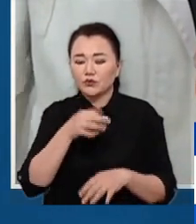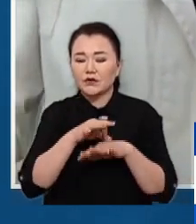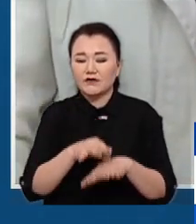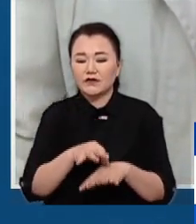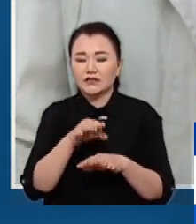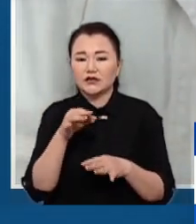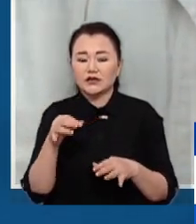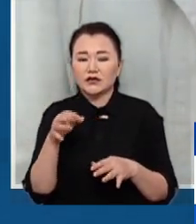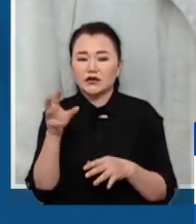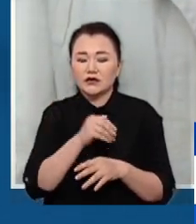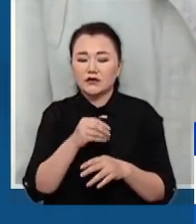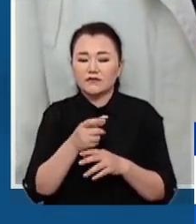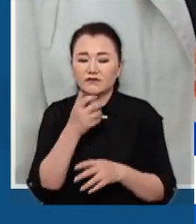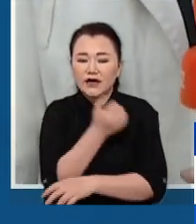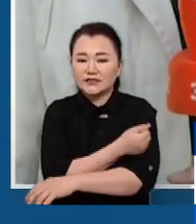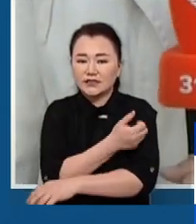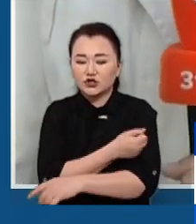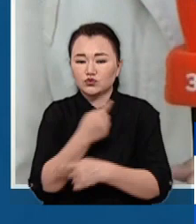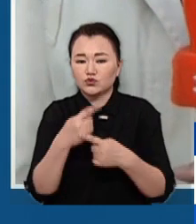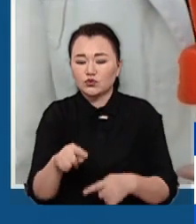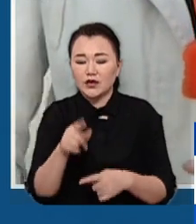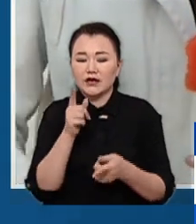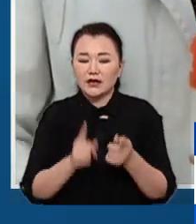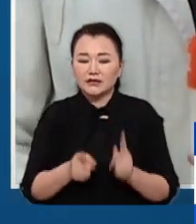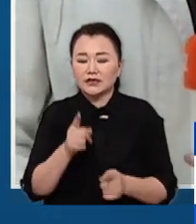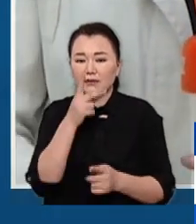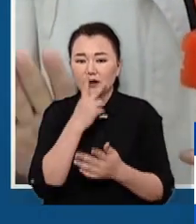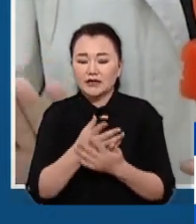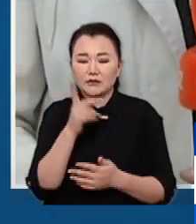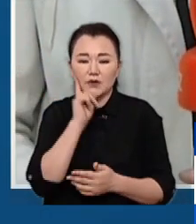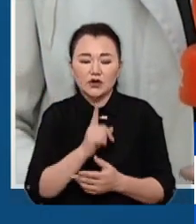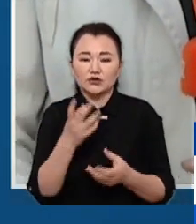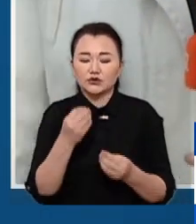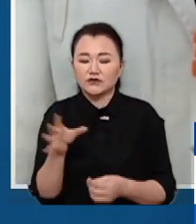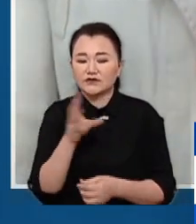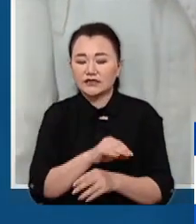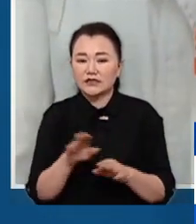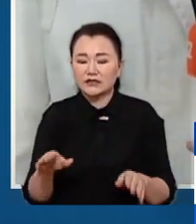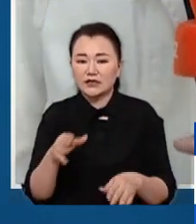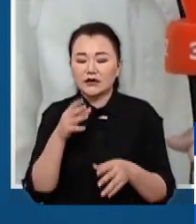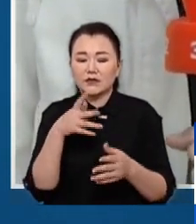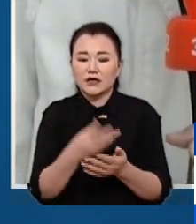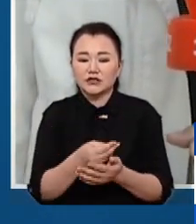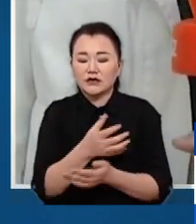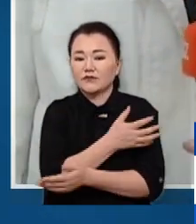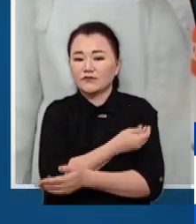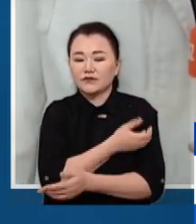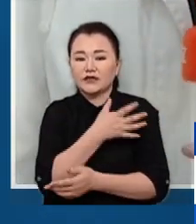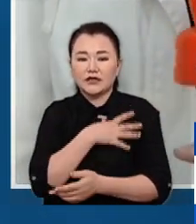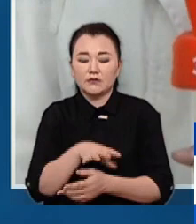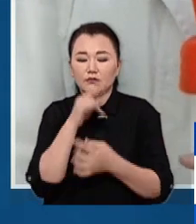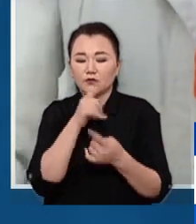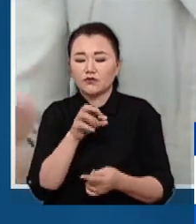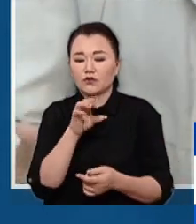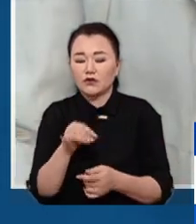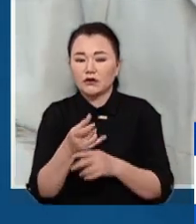проводилась наверстывающая вакцинация. Но реальность показывает, что пока еще не все дети охвачены плановой вакцинацией против кори.